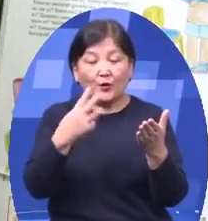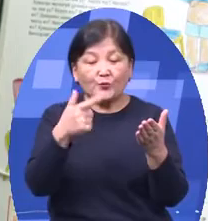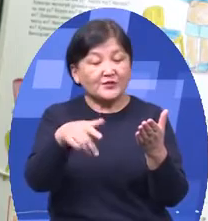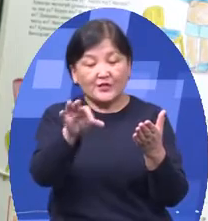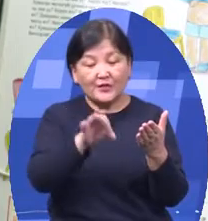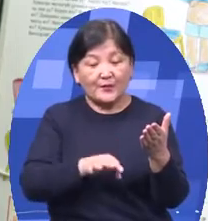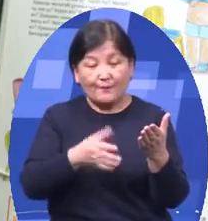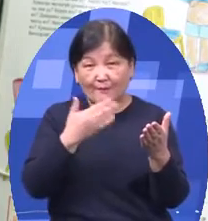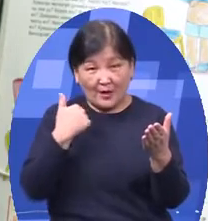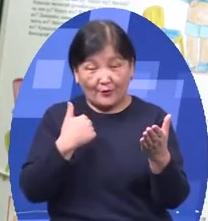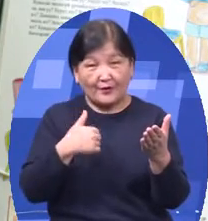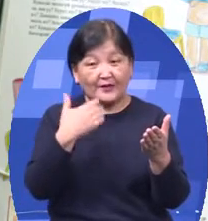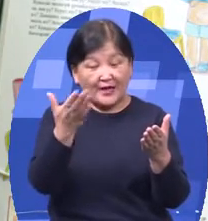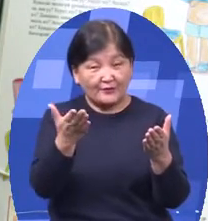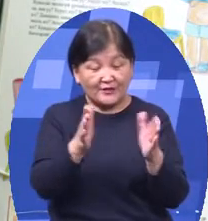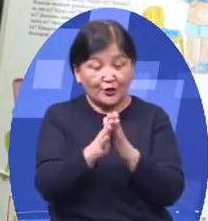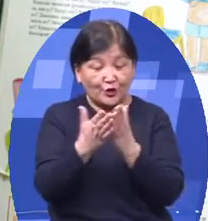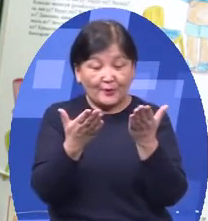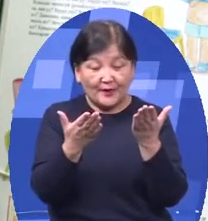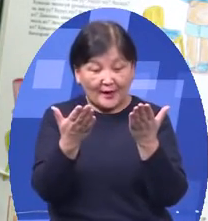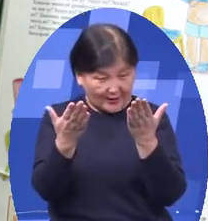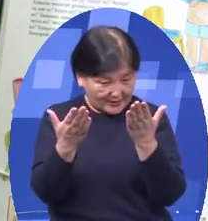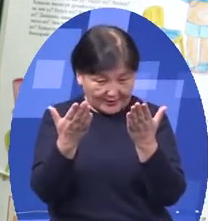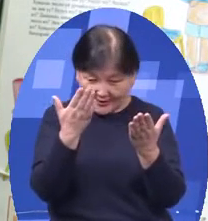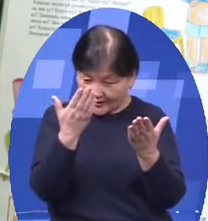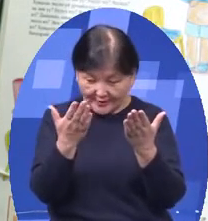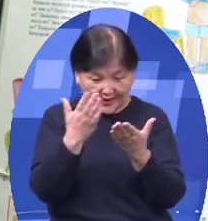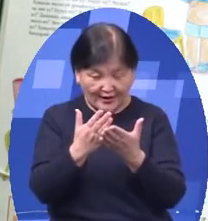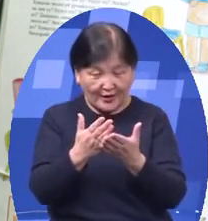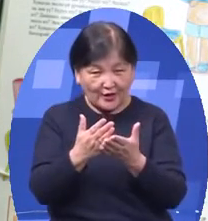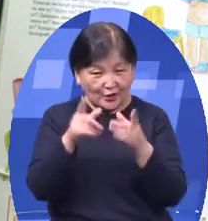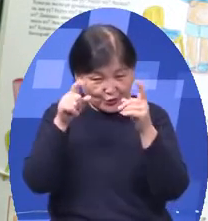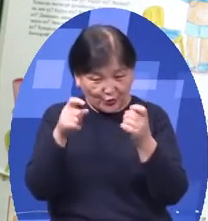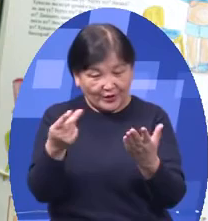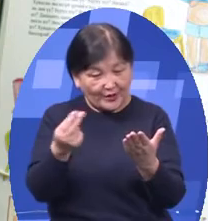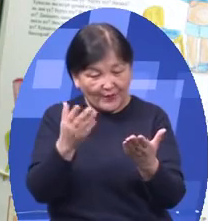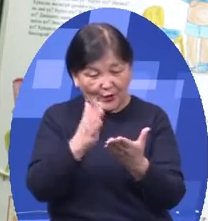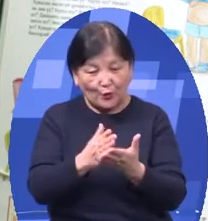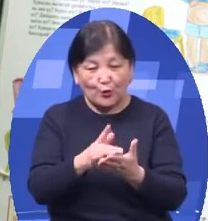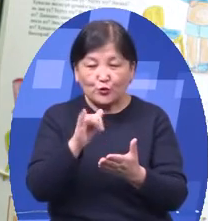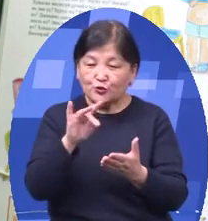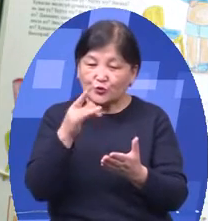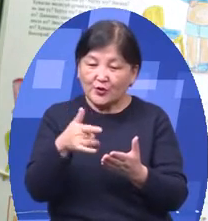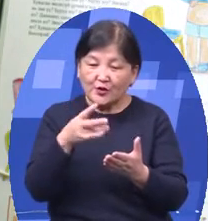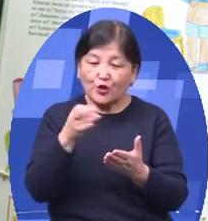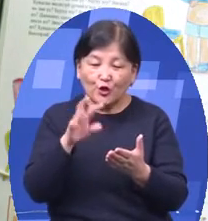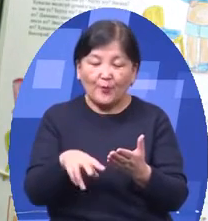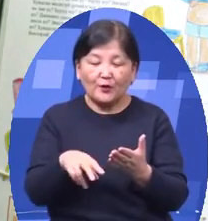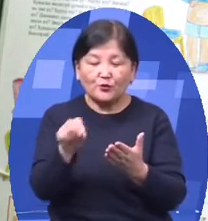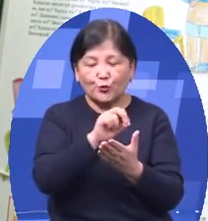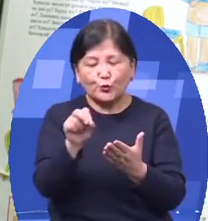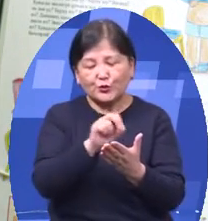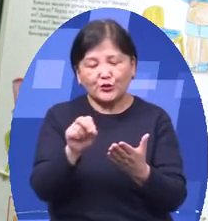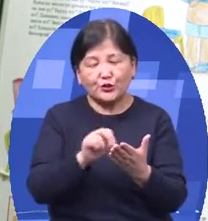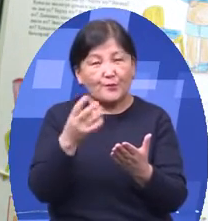байхгүй. Та нарын нам ямар байна хүүхдүүдээ? Ажиглаад сууж агараа. Зурагтай нам байна уу? Зурагт нам байна уу? Эсвэл